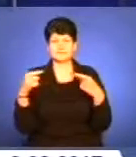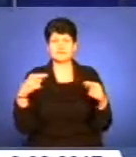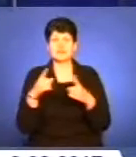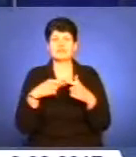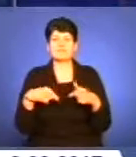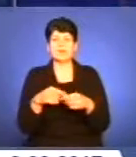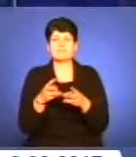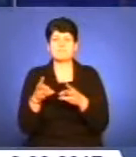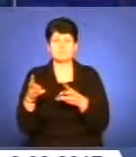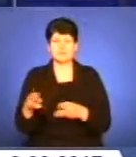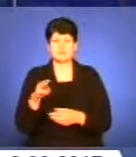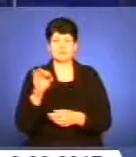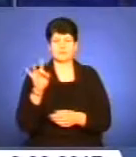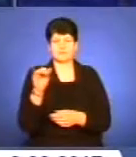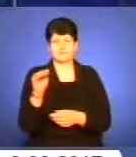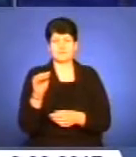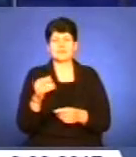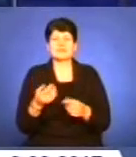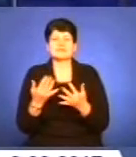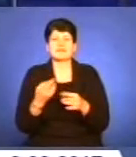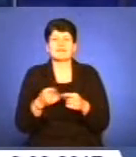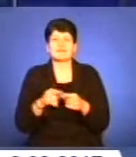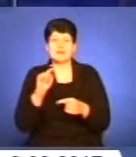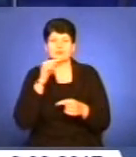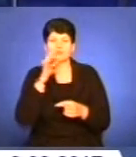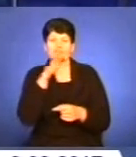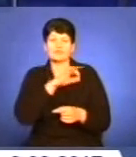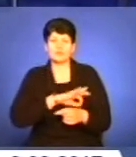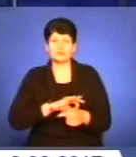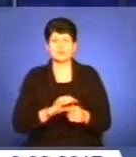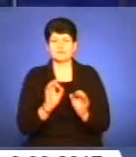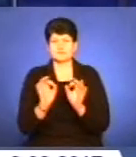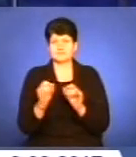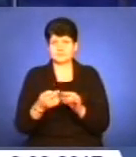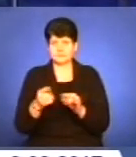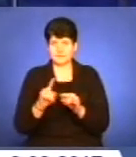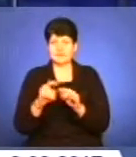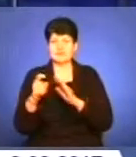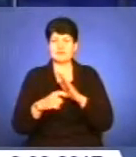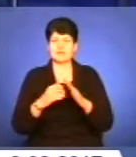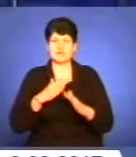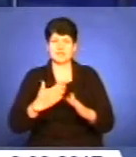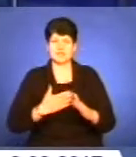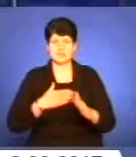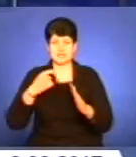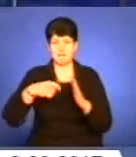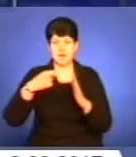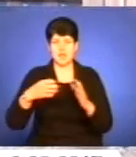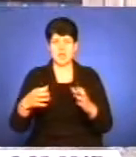на торф'яній крихті. Наскільки це економічно вигідно і чи безпечне таке нововведення, дізнавалася наша знімальна група.